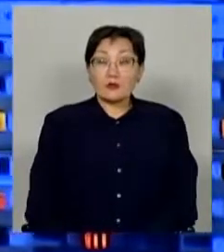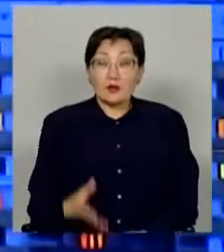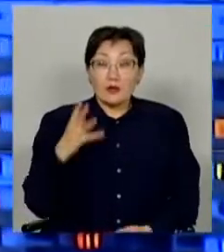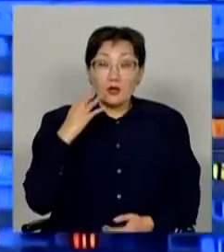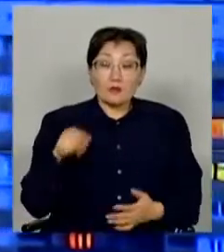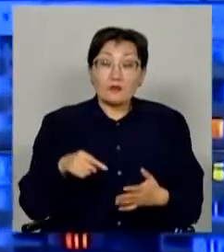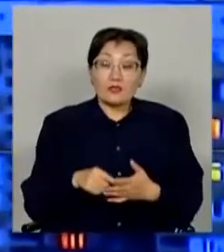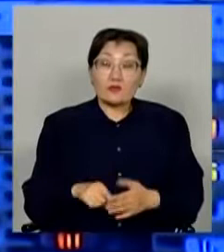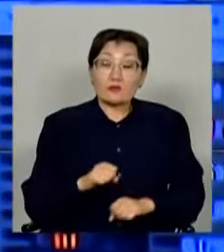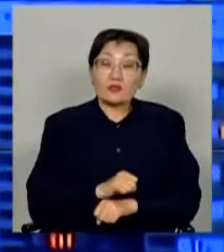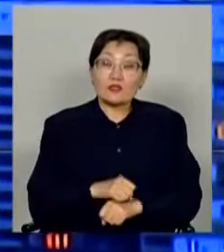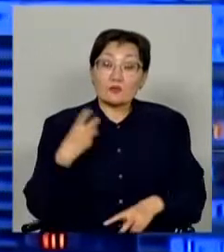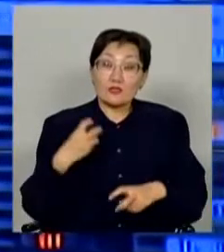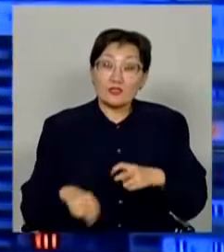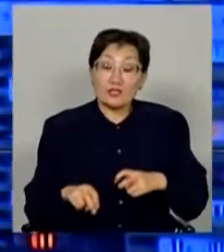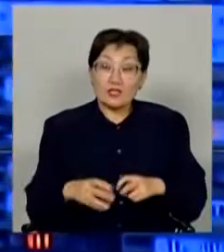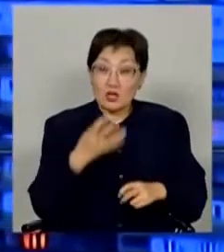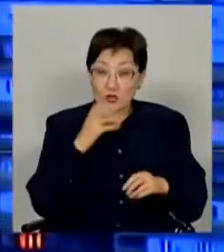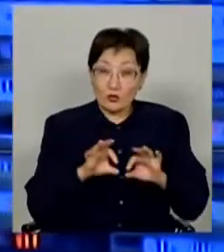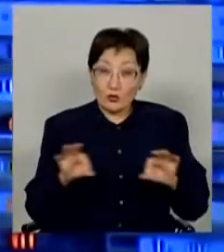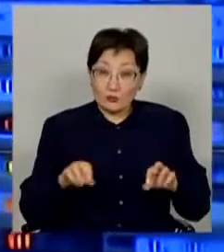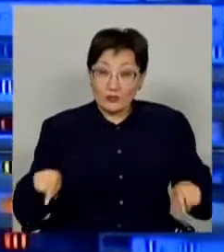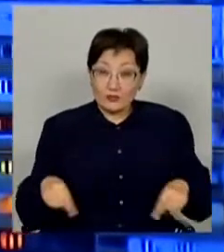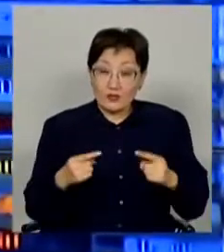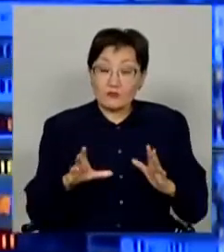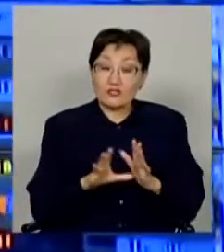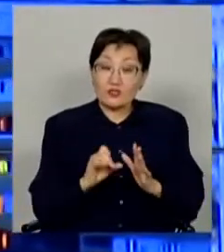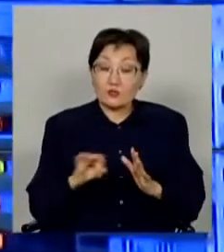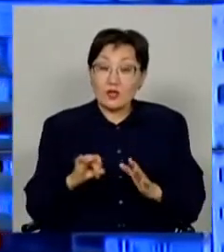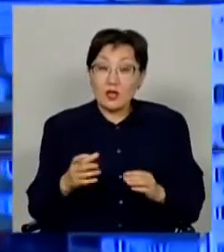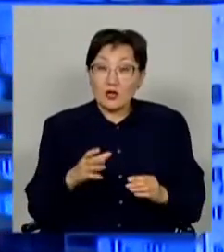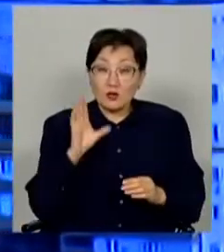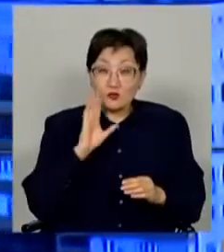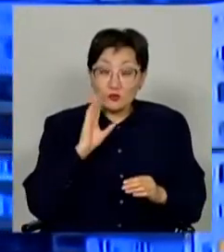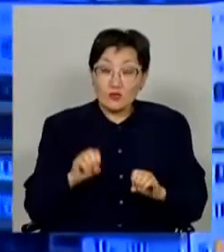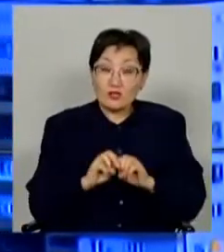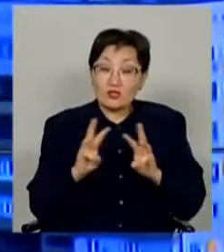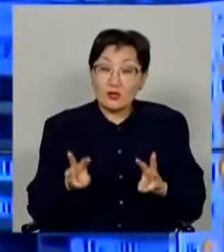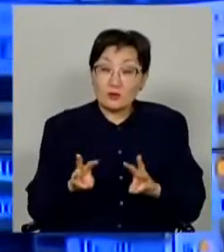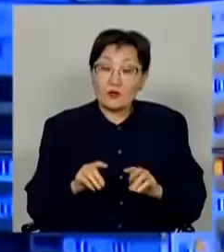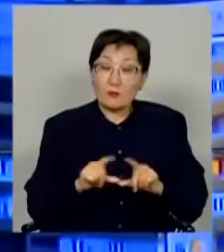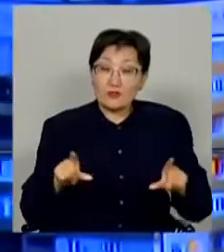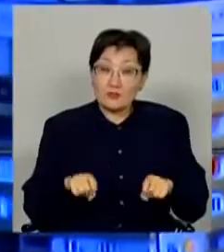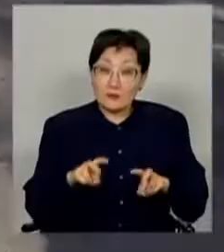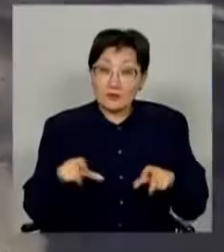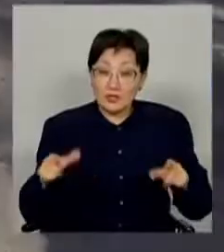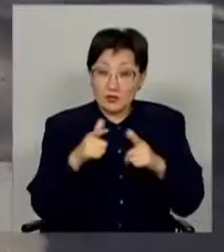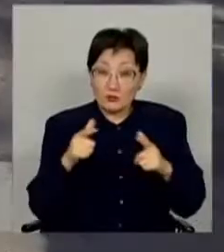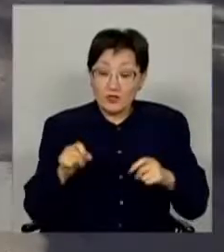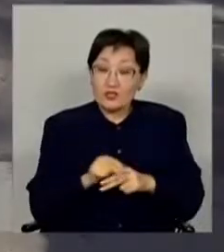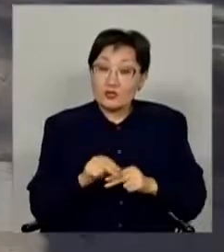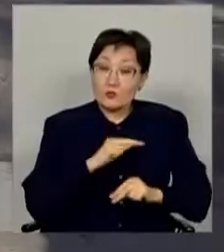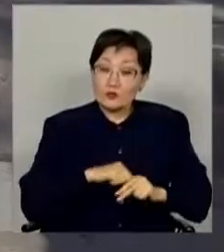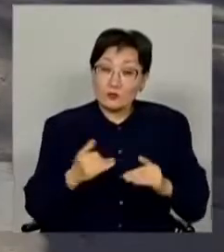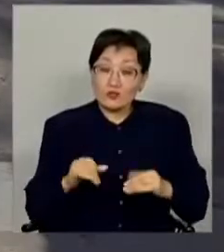Алматыда жарылған жылу құбыры қалпына келтірілді. Бұл туралы энергетика және сумен жабдықтау басқармасының мамандары хабарлады. Жөндеу